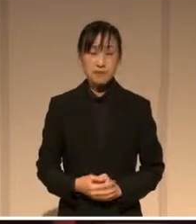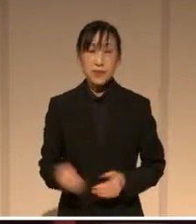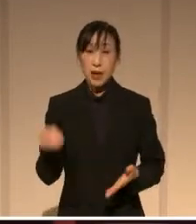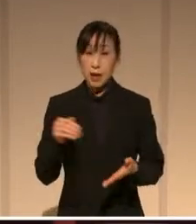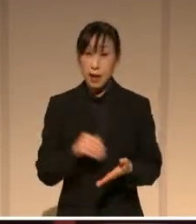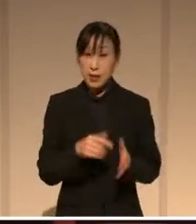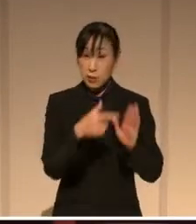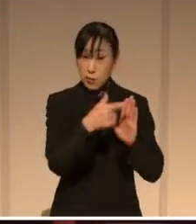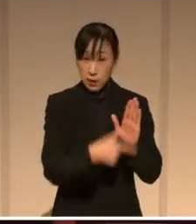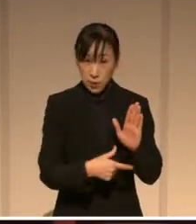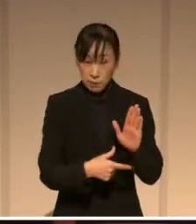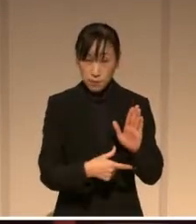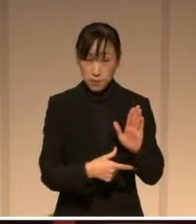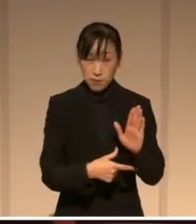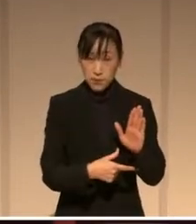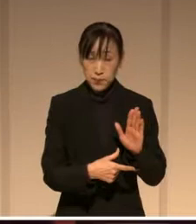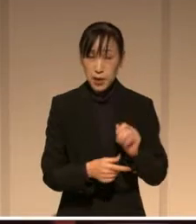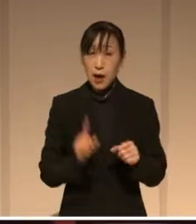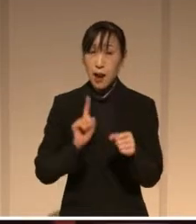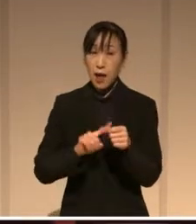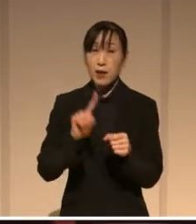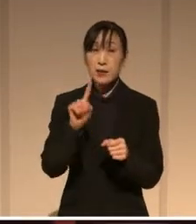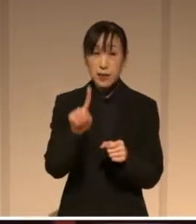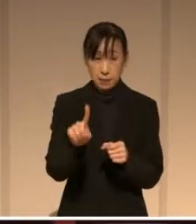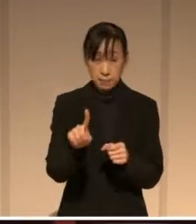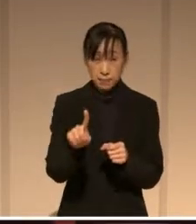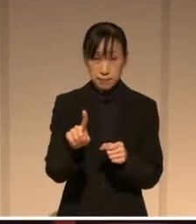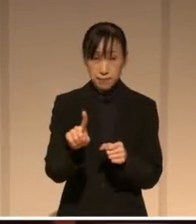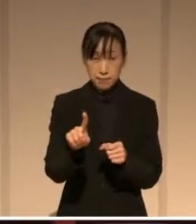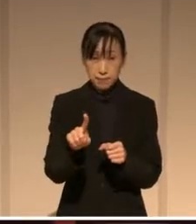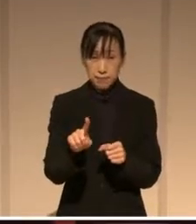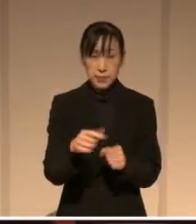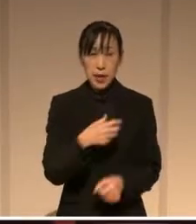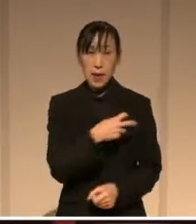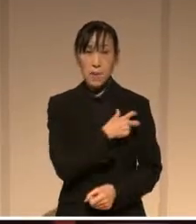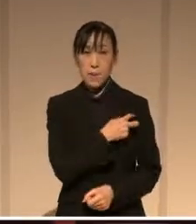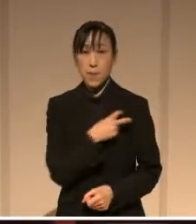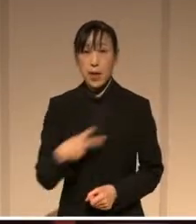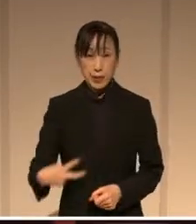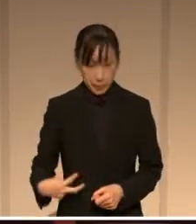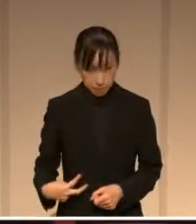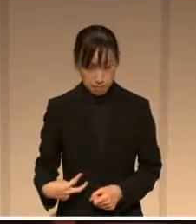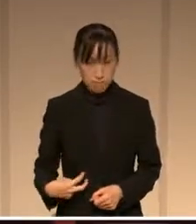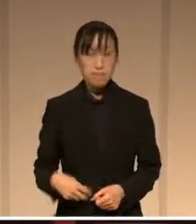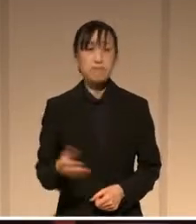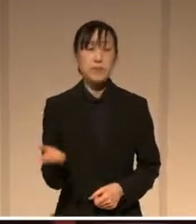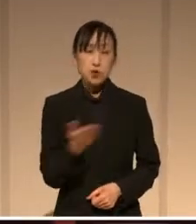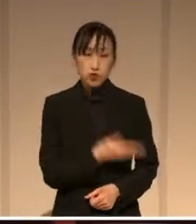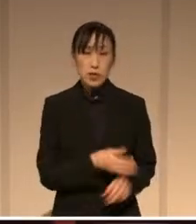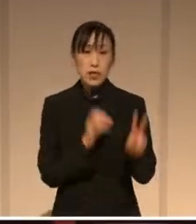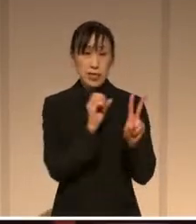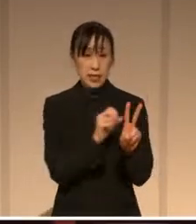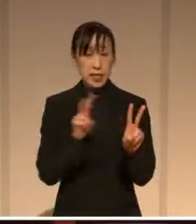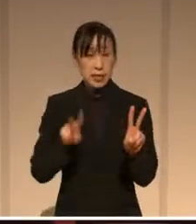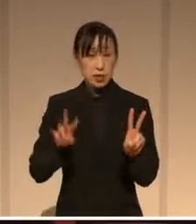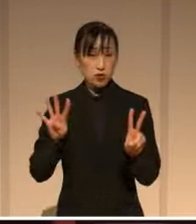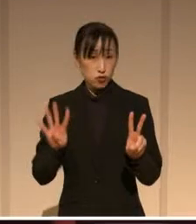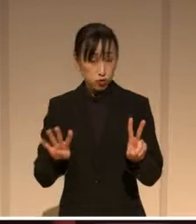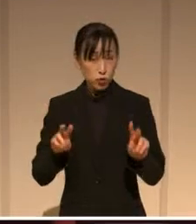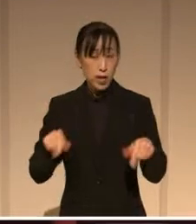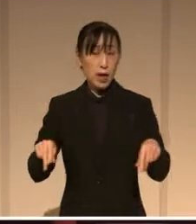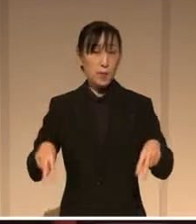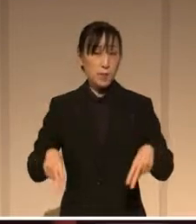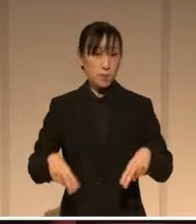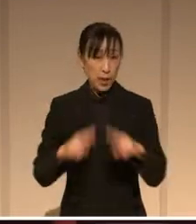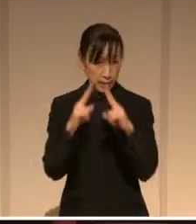まああの早いもので来年にまず北京そして2024年にフランスパリで次のオリンピックパラリンピック開催